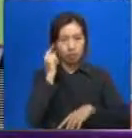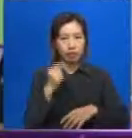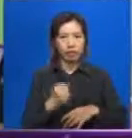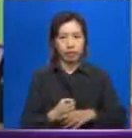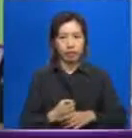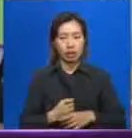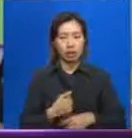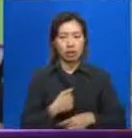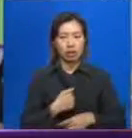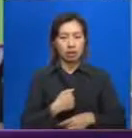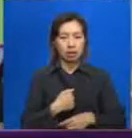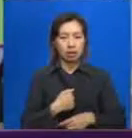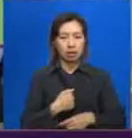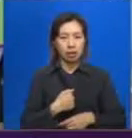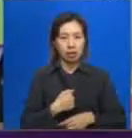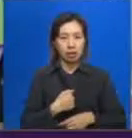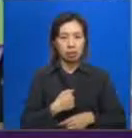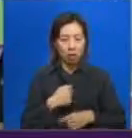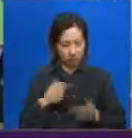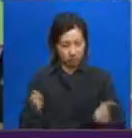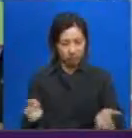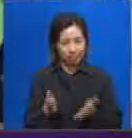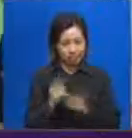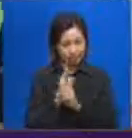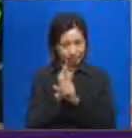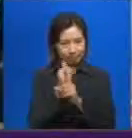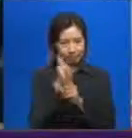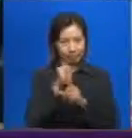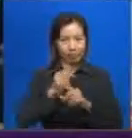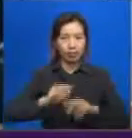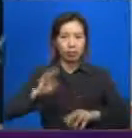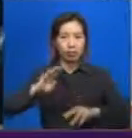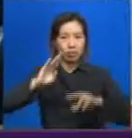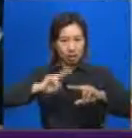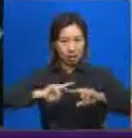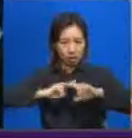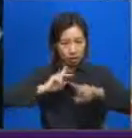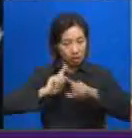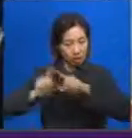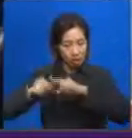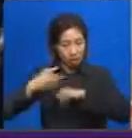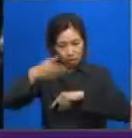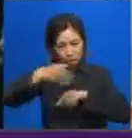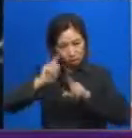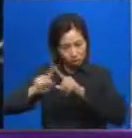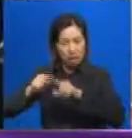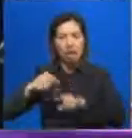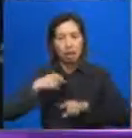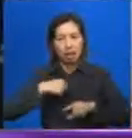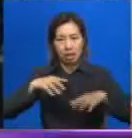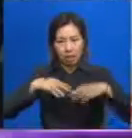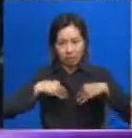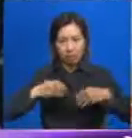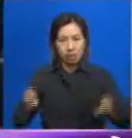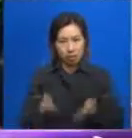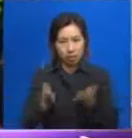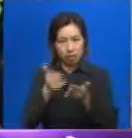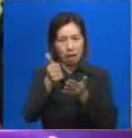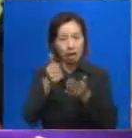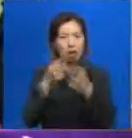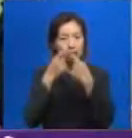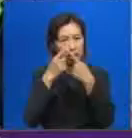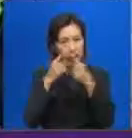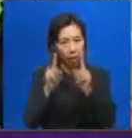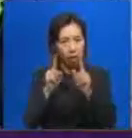และก็พร้อมที่จะให้การสนับสนุนภาคเอกชนตามคำขอของท่านนะครับแ